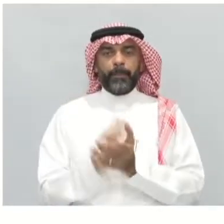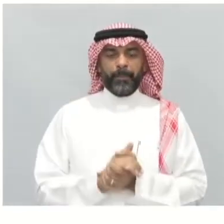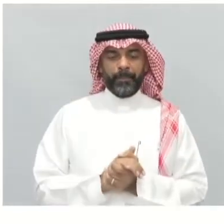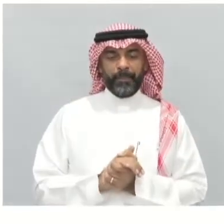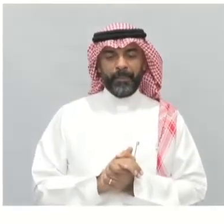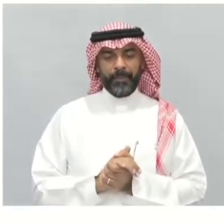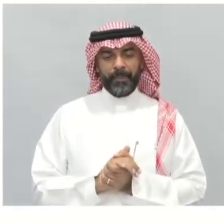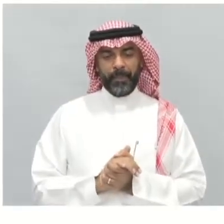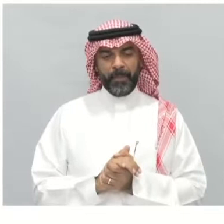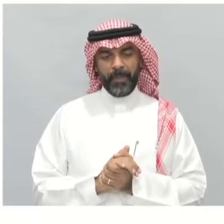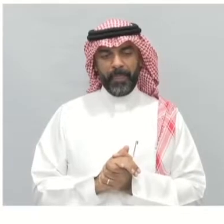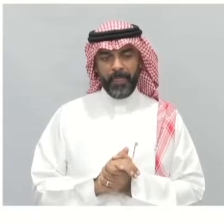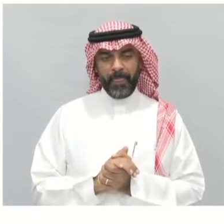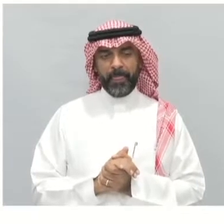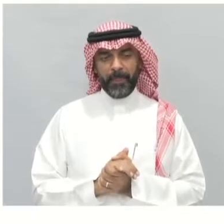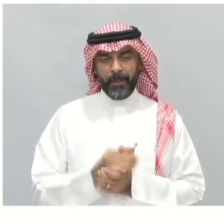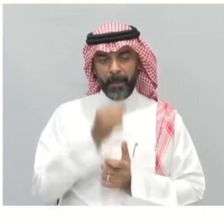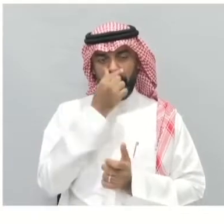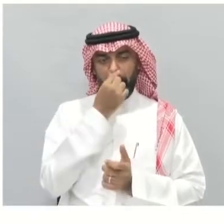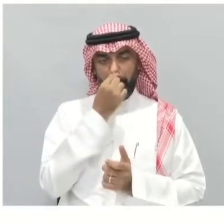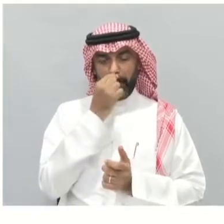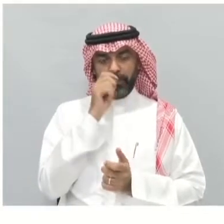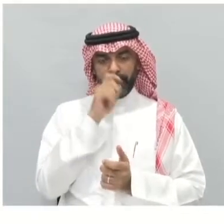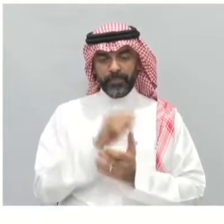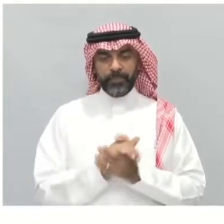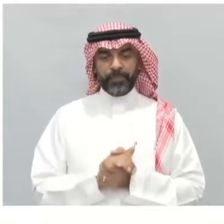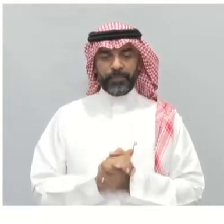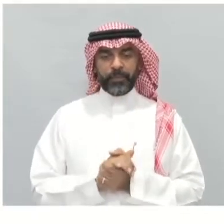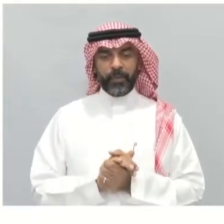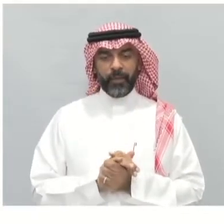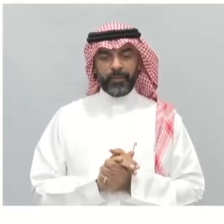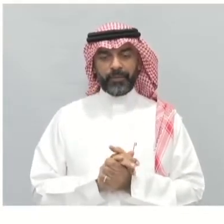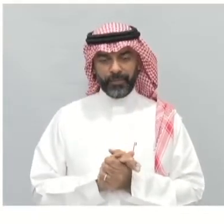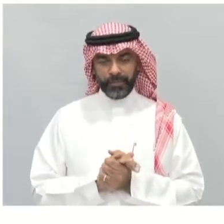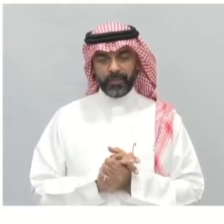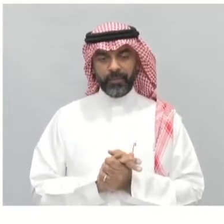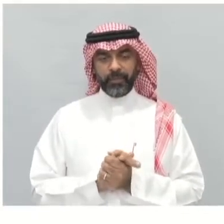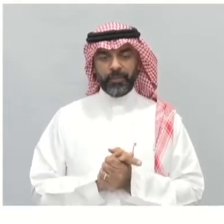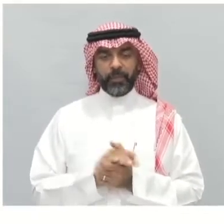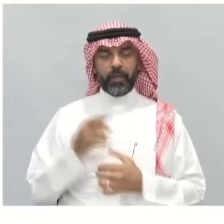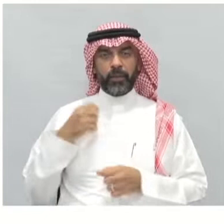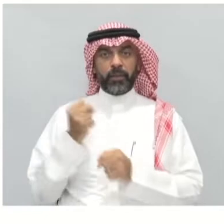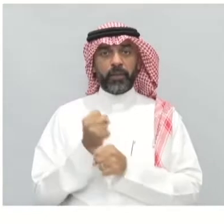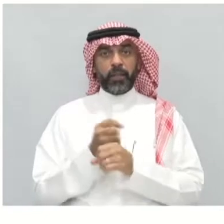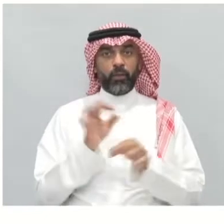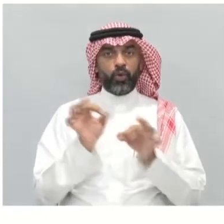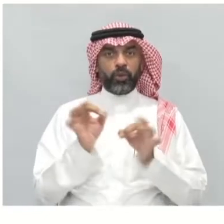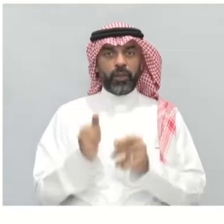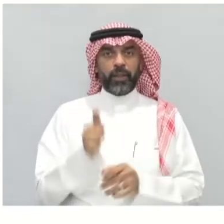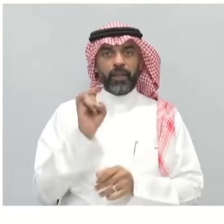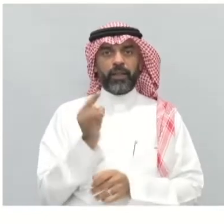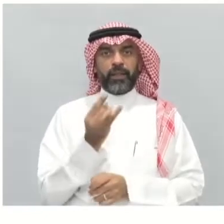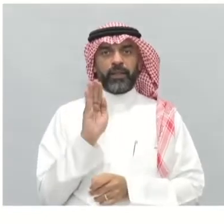خطه الاستدلال المنطقي راح استدل بهذه المعطيات واحده واحده